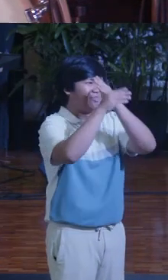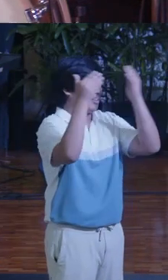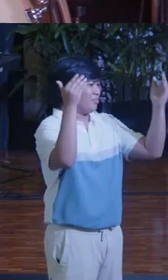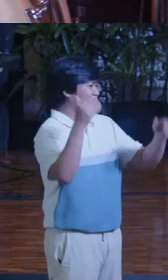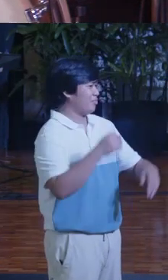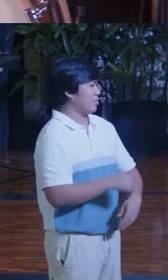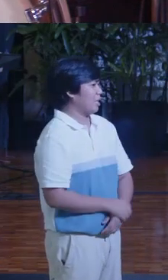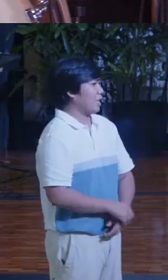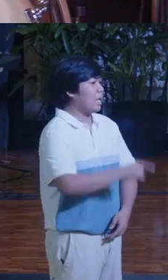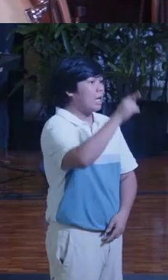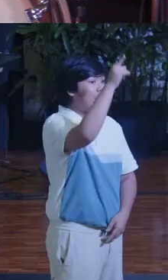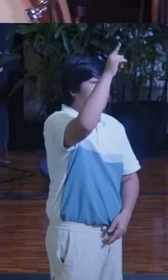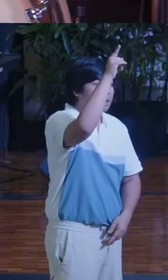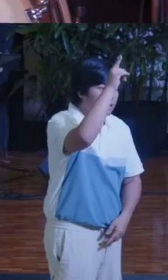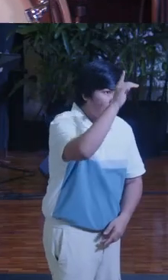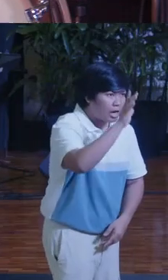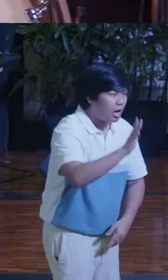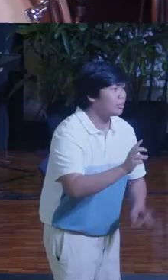Baka kayo umaasa.